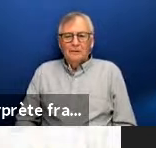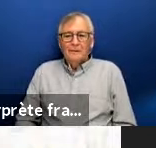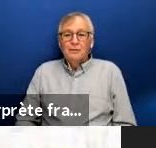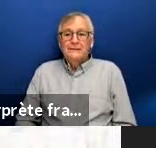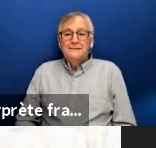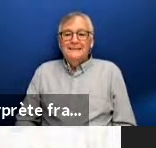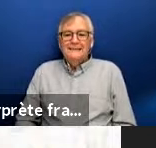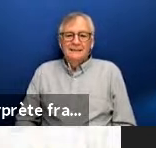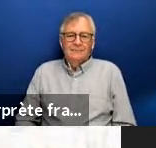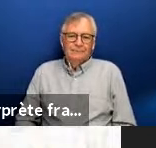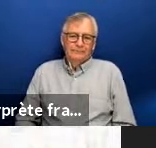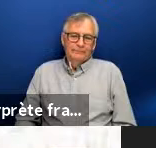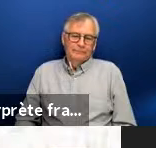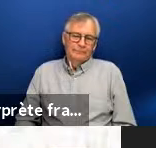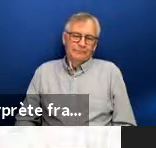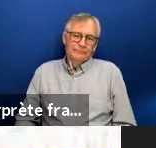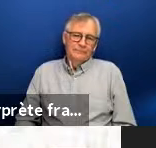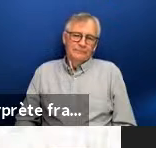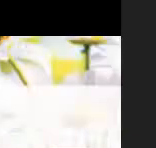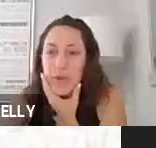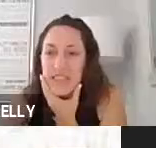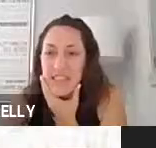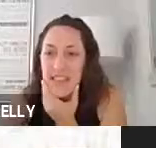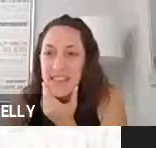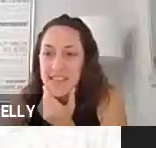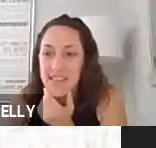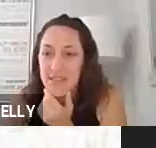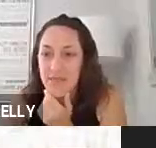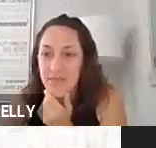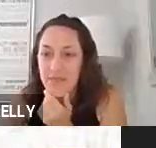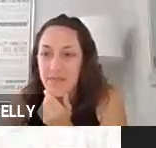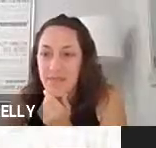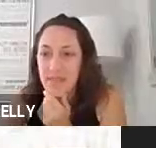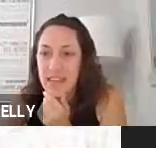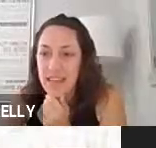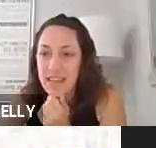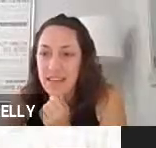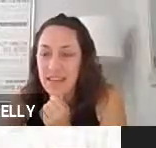Donc, je vais vous diviser. J'ai une petite question.